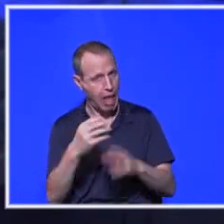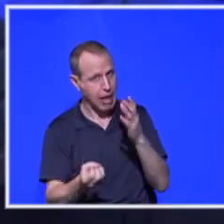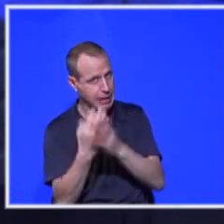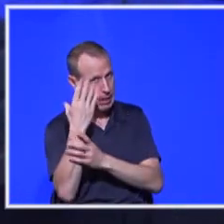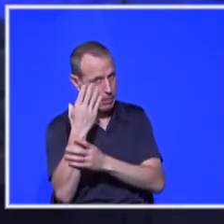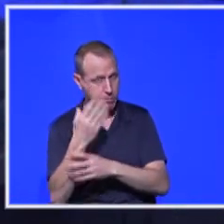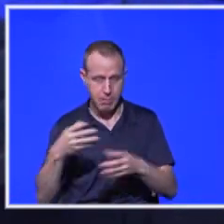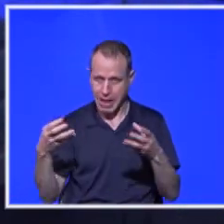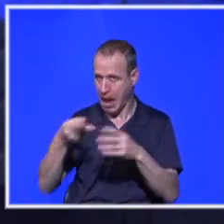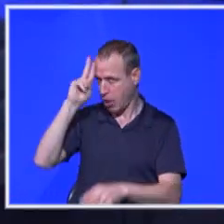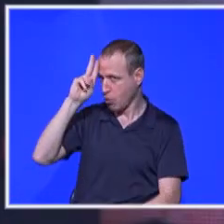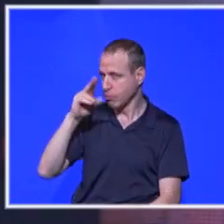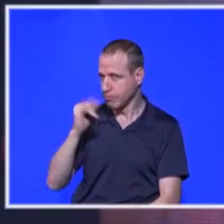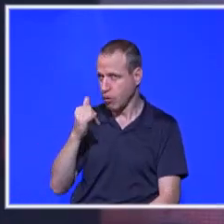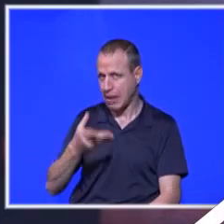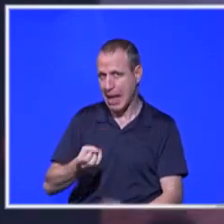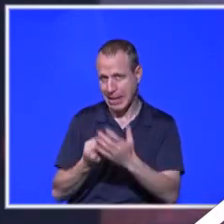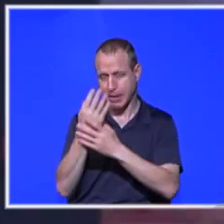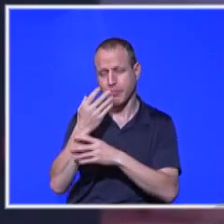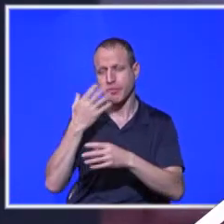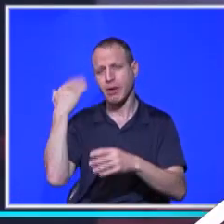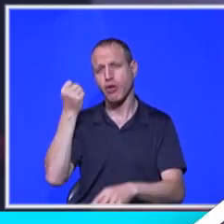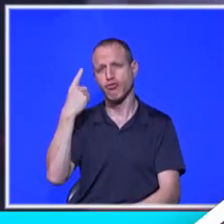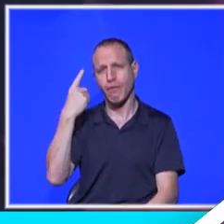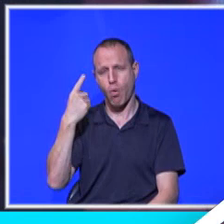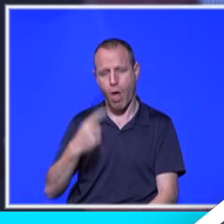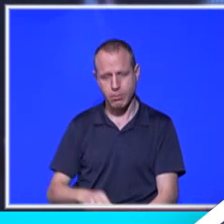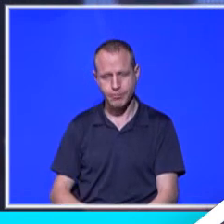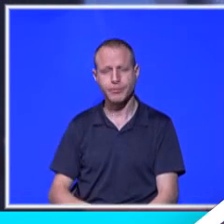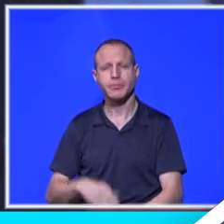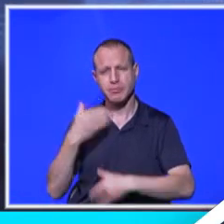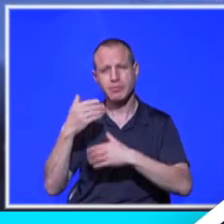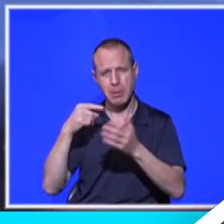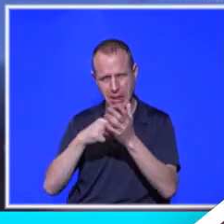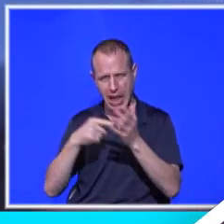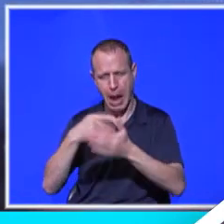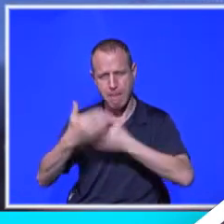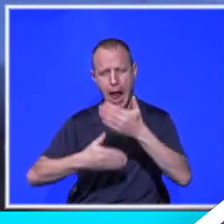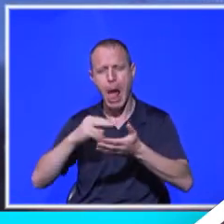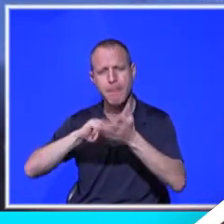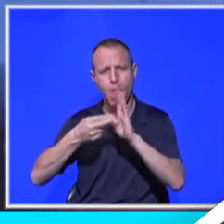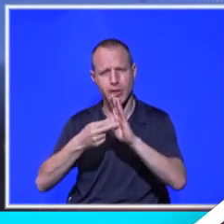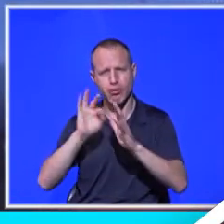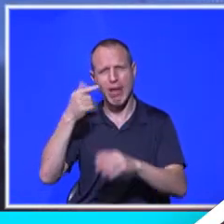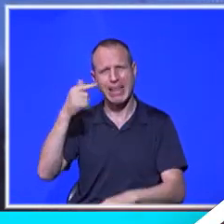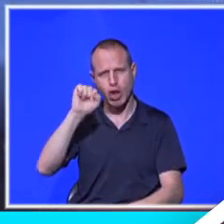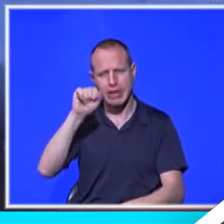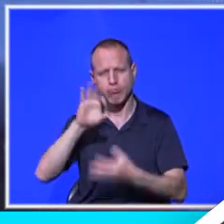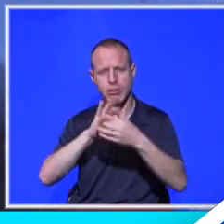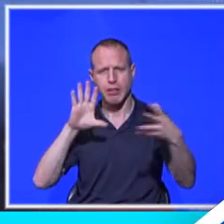הקים. במהלך השבוע שעבר, ובעקבות המהלך הפוליטי של גדעון סער שהתנתק מהליכוד,